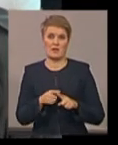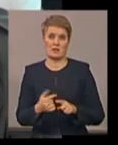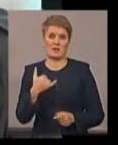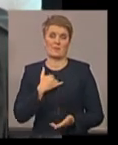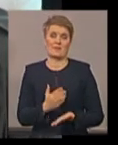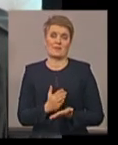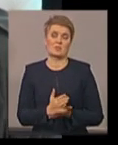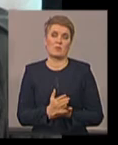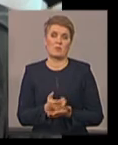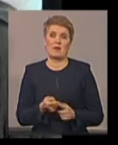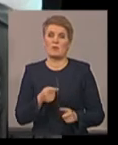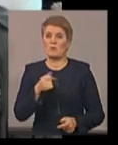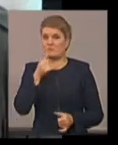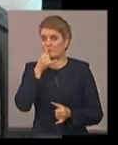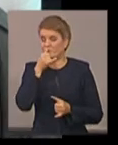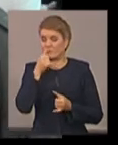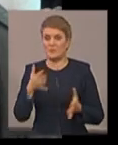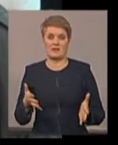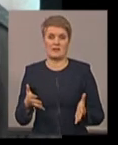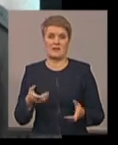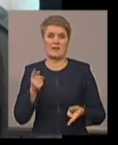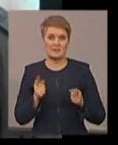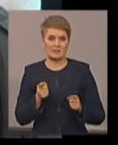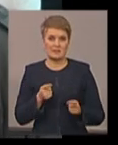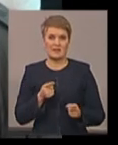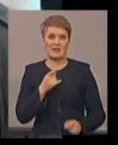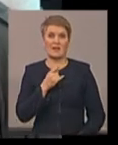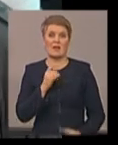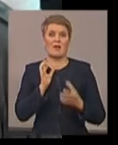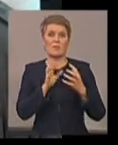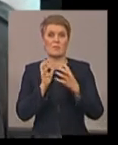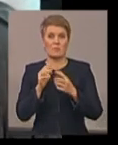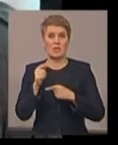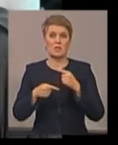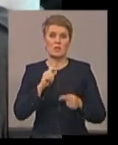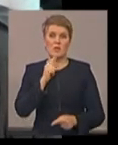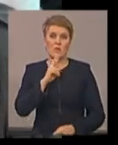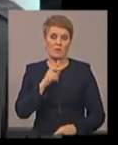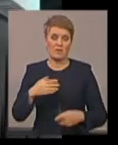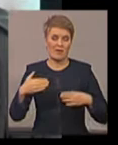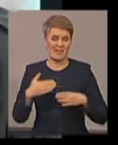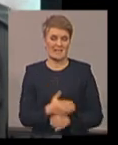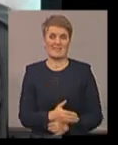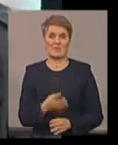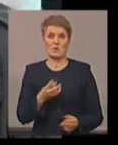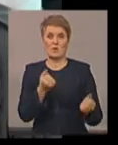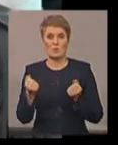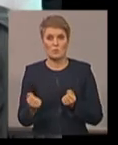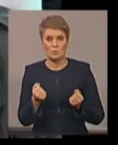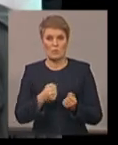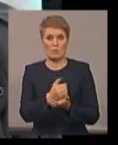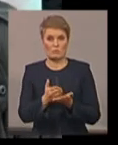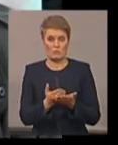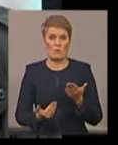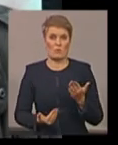просто нереально, понимаете? И действительно, подвижной состав, как правильно сказали депутаты, он через год-два развалится вообще. Его уже надо содержать, его нужно